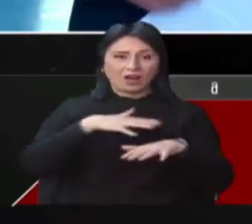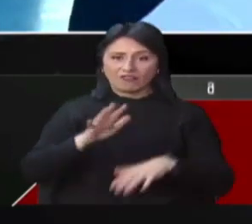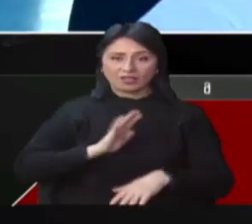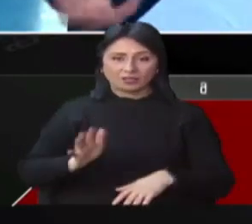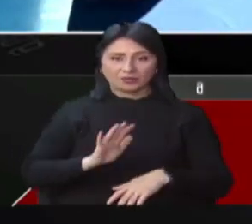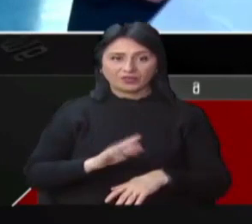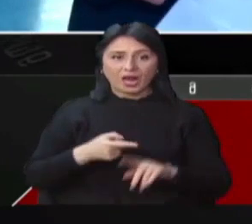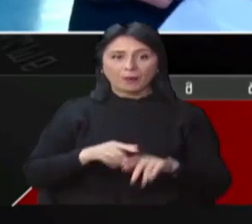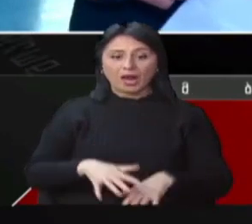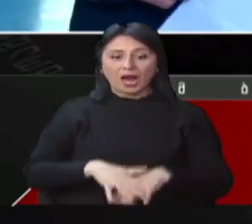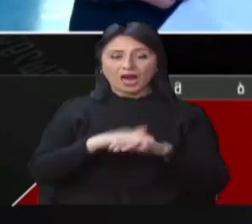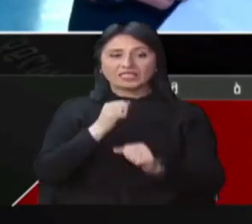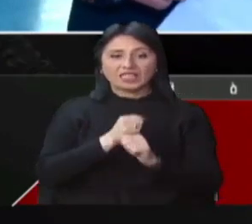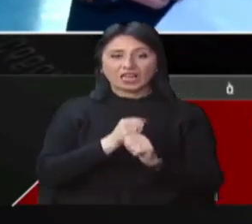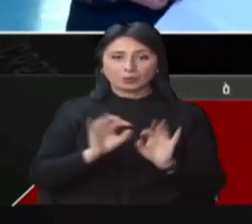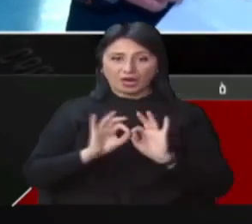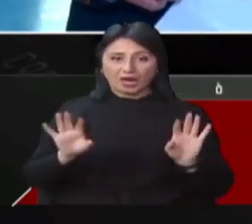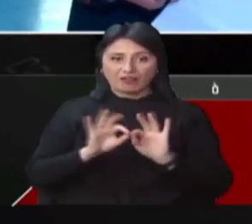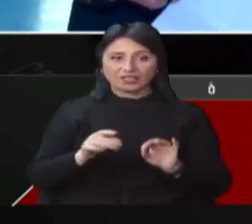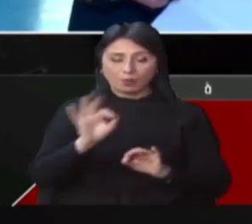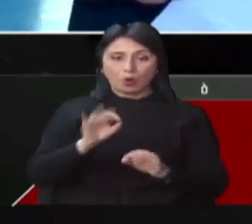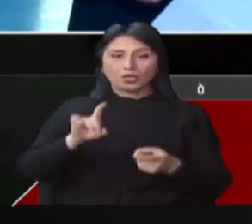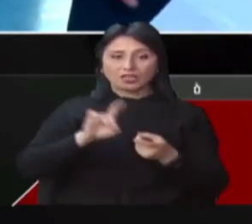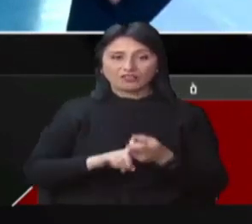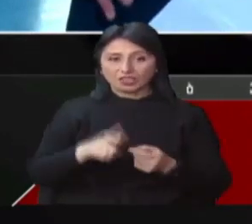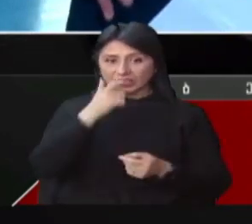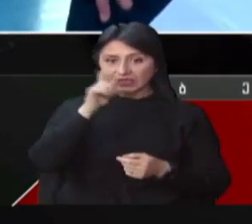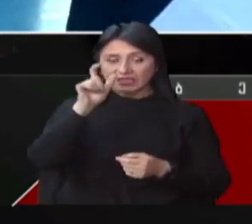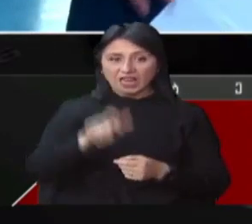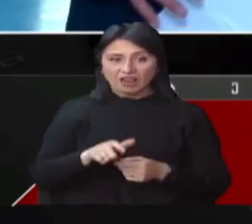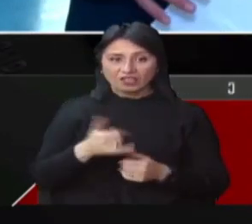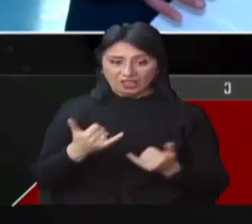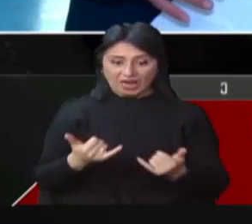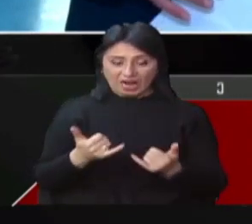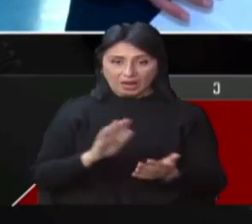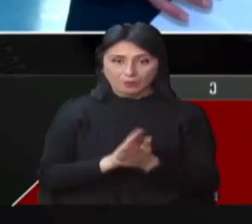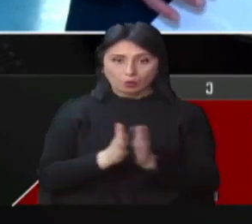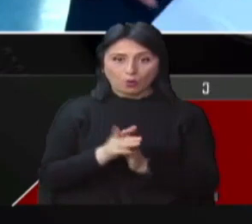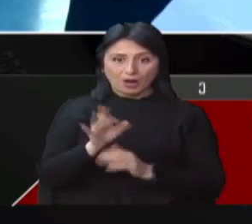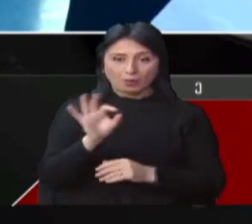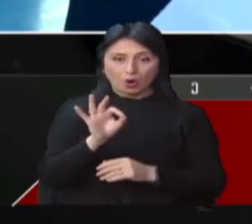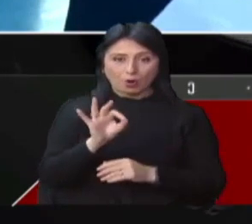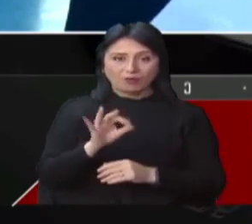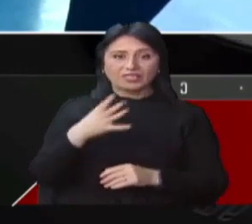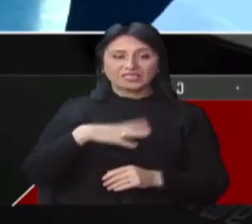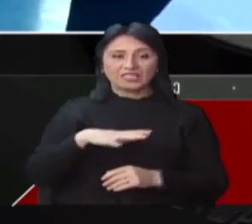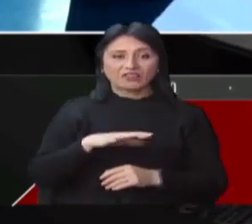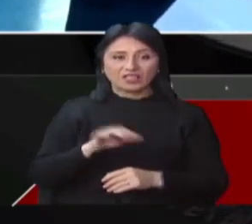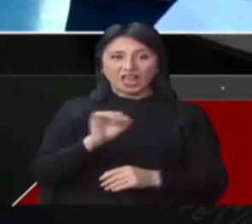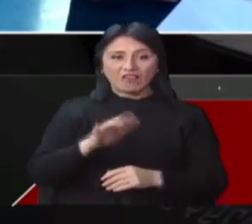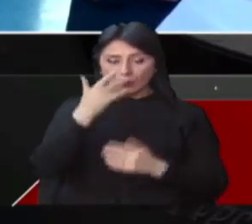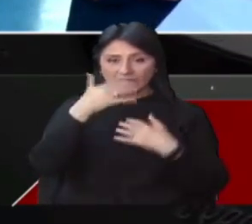იყო. Აქციაზე კეთდებოდა განცხადებები იმასთან დაკავშირებით, რომ მიხეილ სააკაშვილის ამჟამინდელ მდგომარეობასთან და საქართველოს